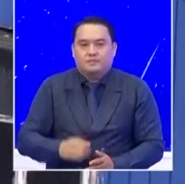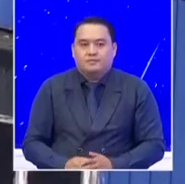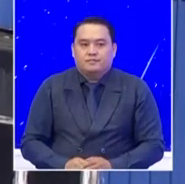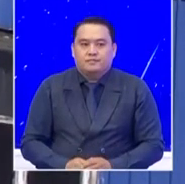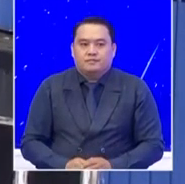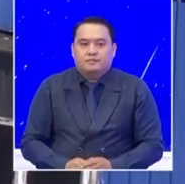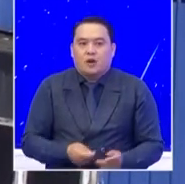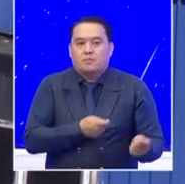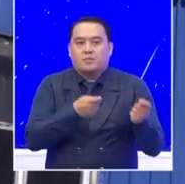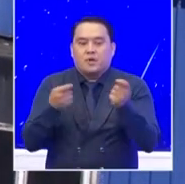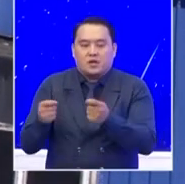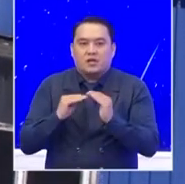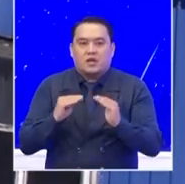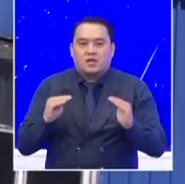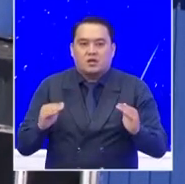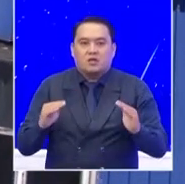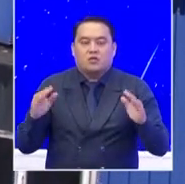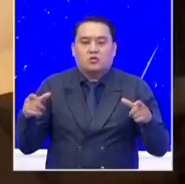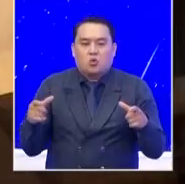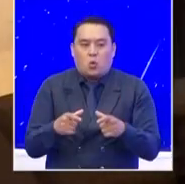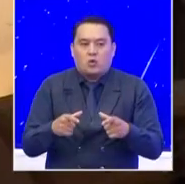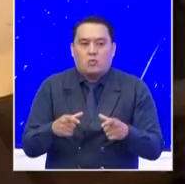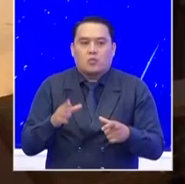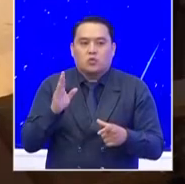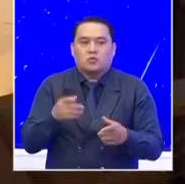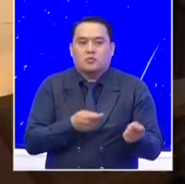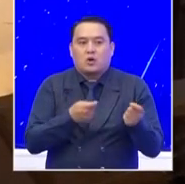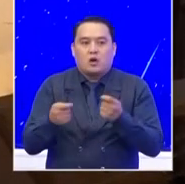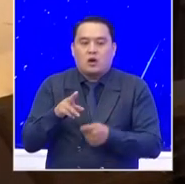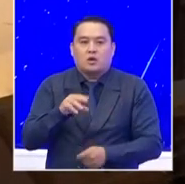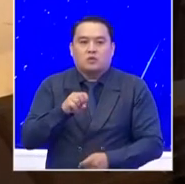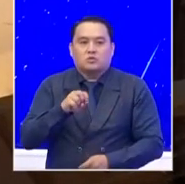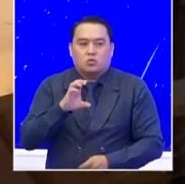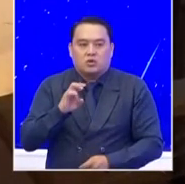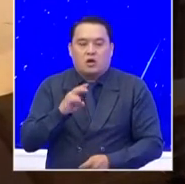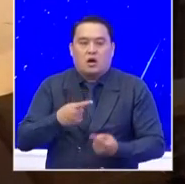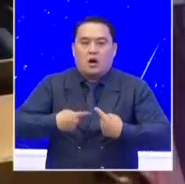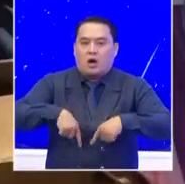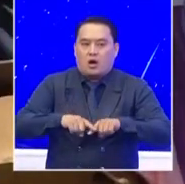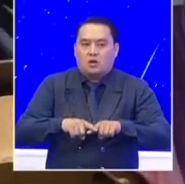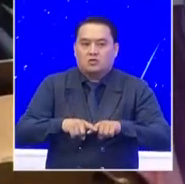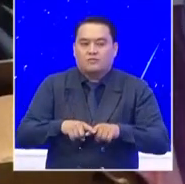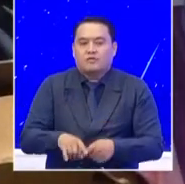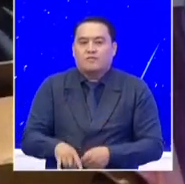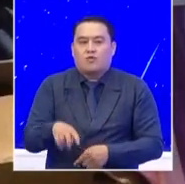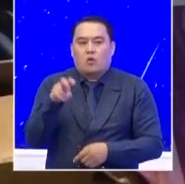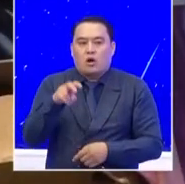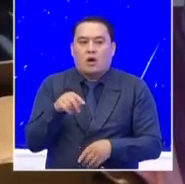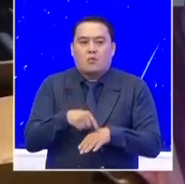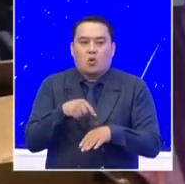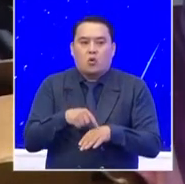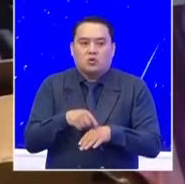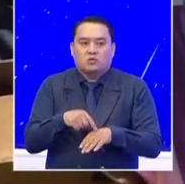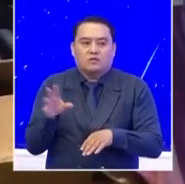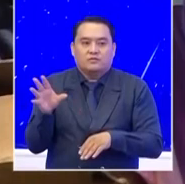оказалась и доставка подарков детям, находящимся на карантине. Пусть их принес не Карлсон, а организаторы праздника на гидроподъемнике. Эмоций у